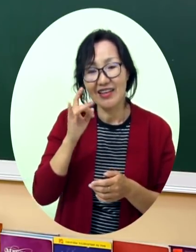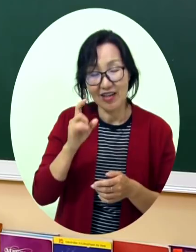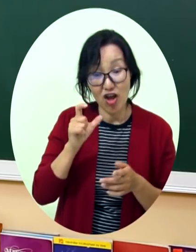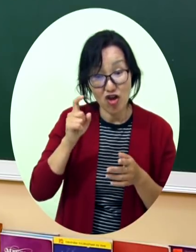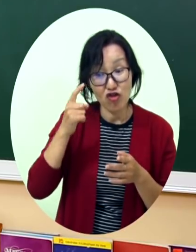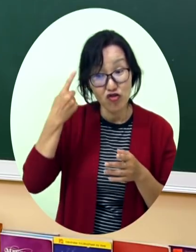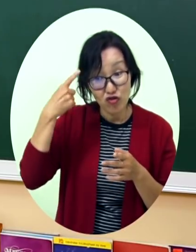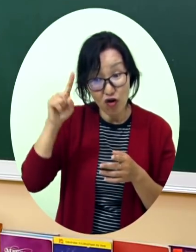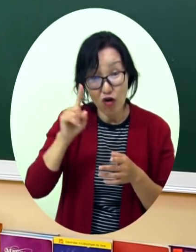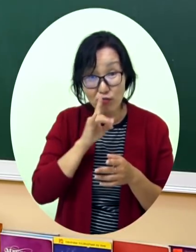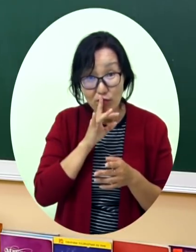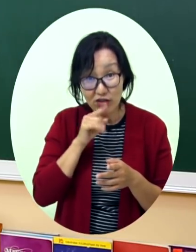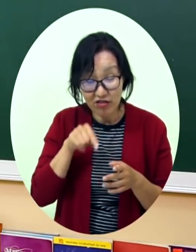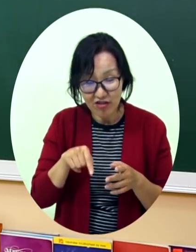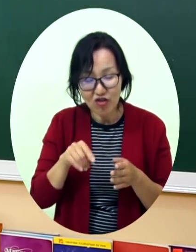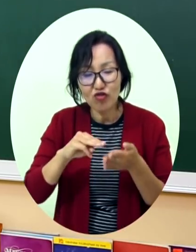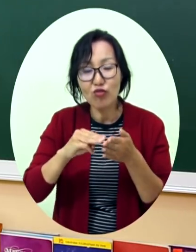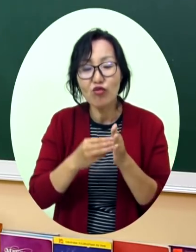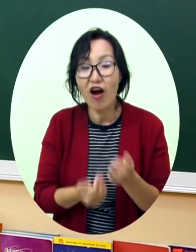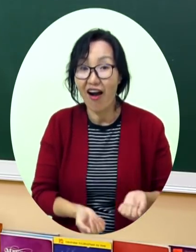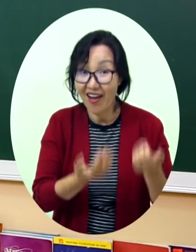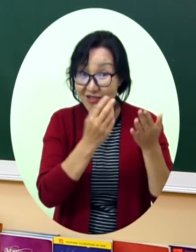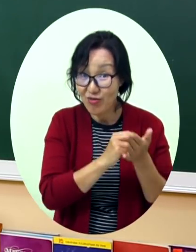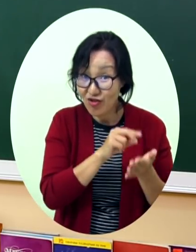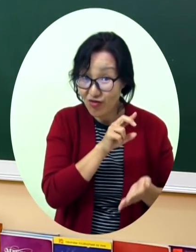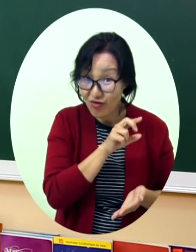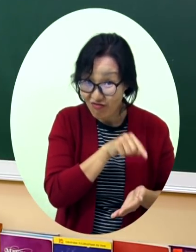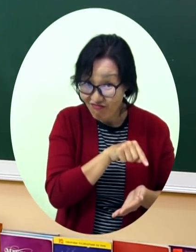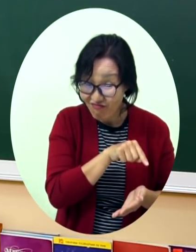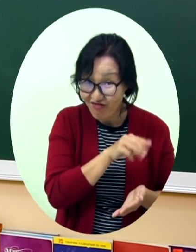маань их зохион бичгтээ төлөвлөгөө гаргаж бичсэн бол